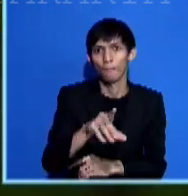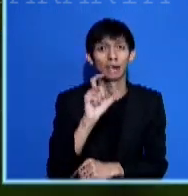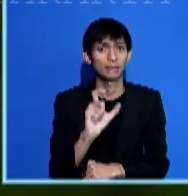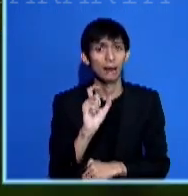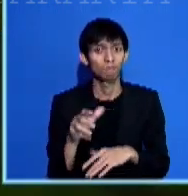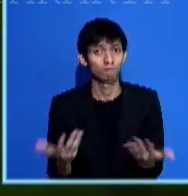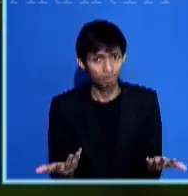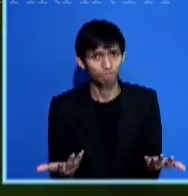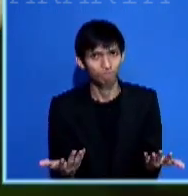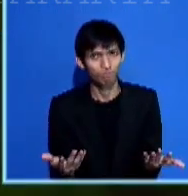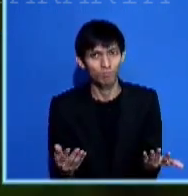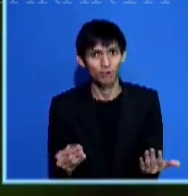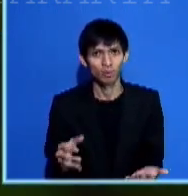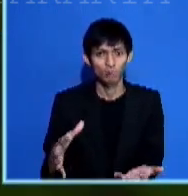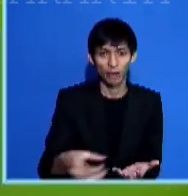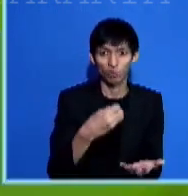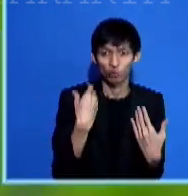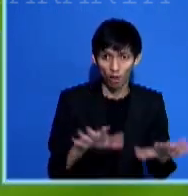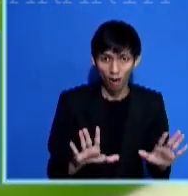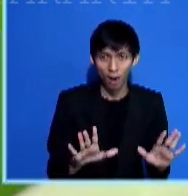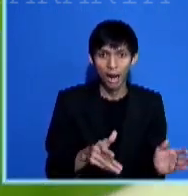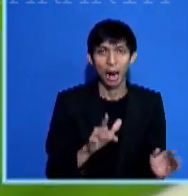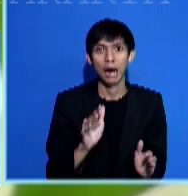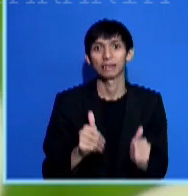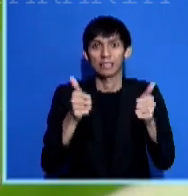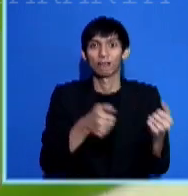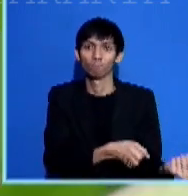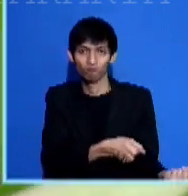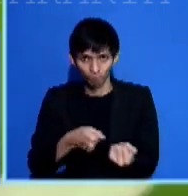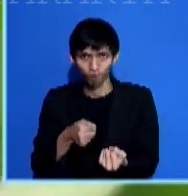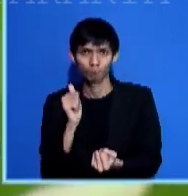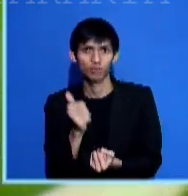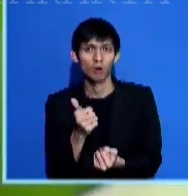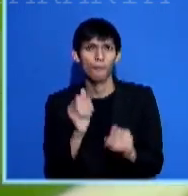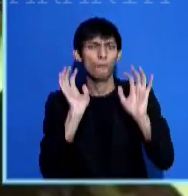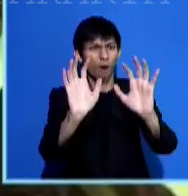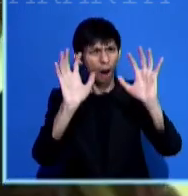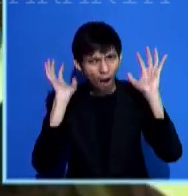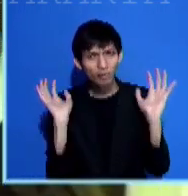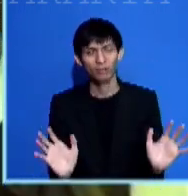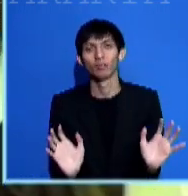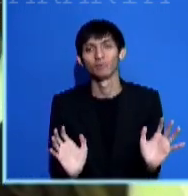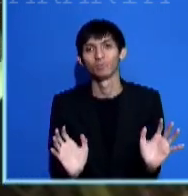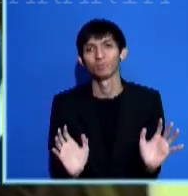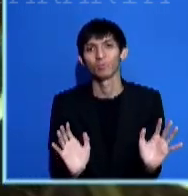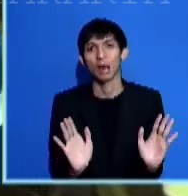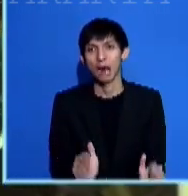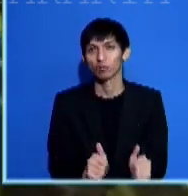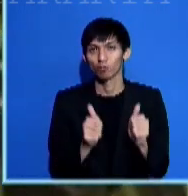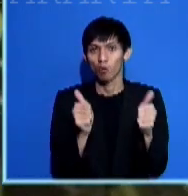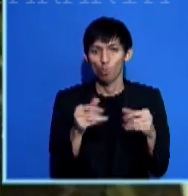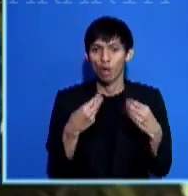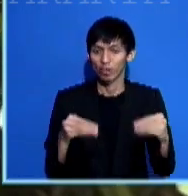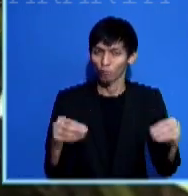tindakaken dening kadang Tani supados asiling buida tely menikadahi pekenanipun ingkang SAE